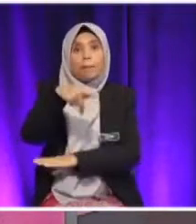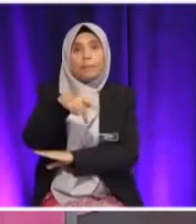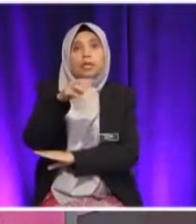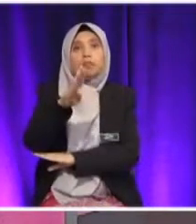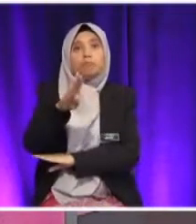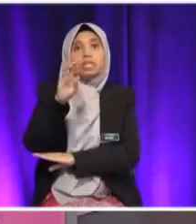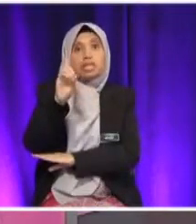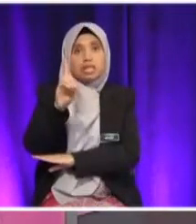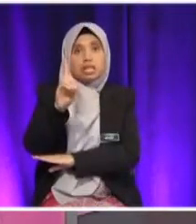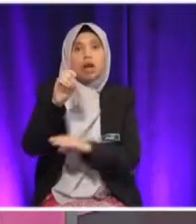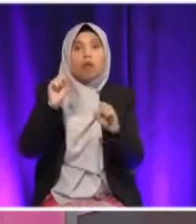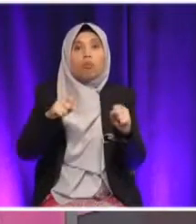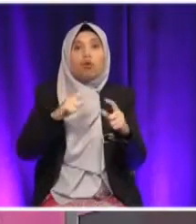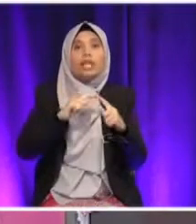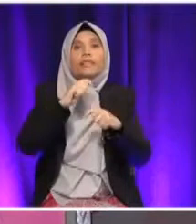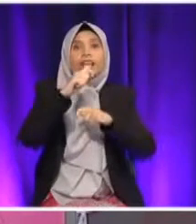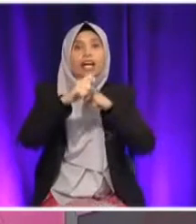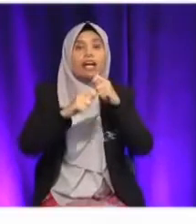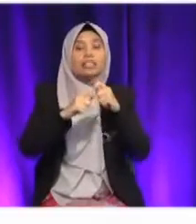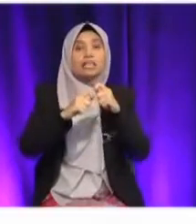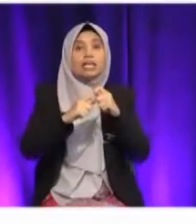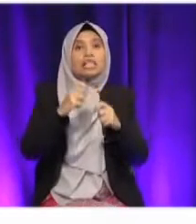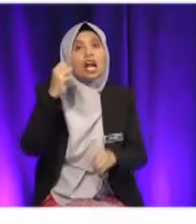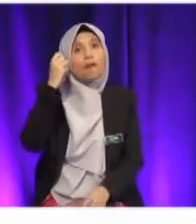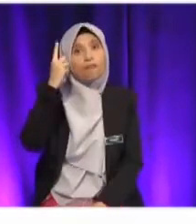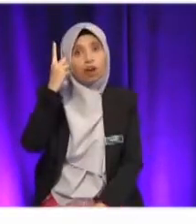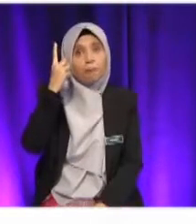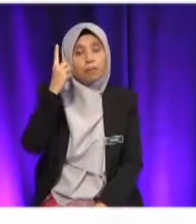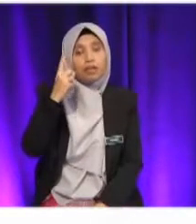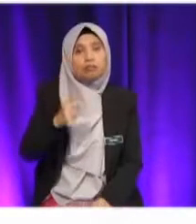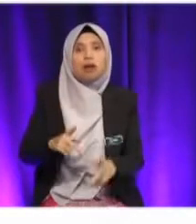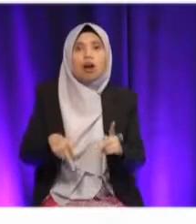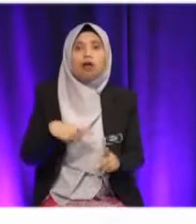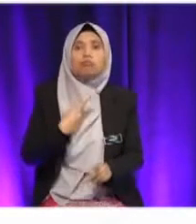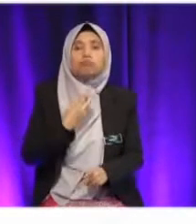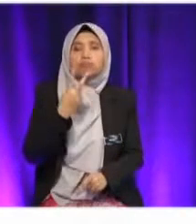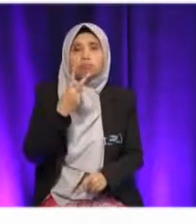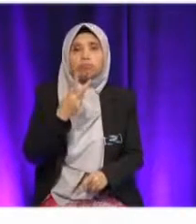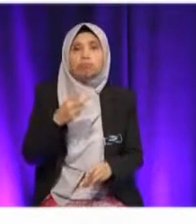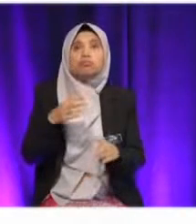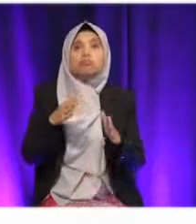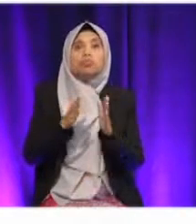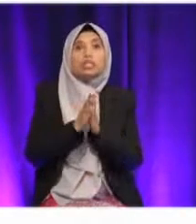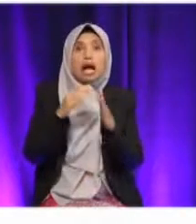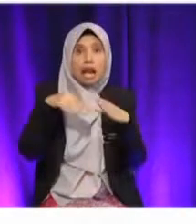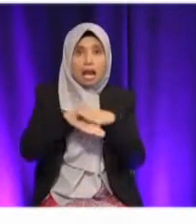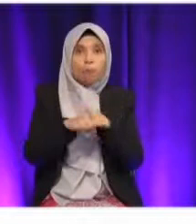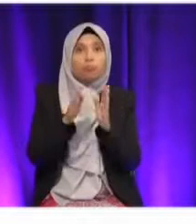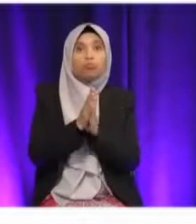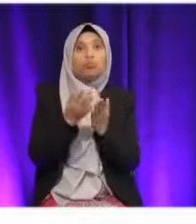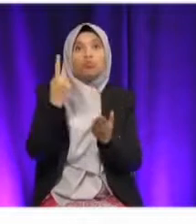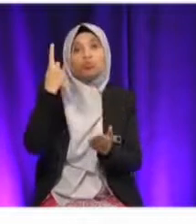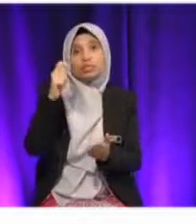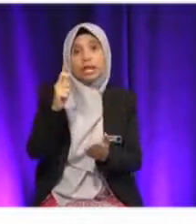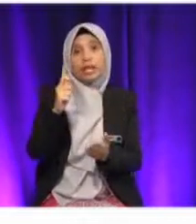yang lebih Baiklah yuk Oke jadi ke sini kalau kita tengok pada buku teks saya telaah masukkin